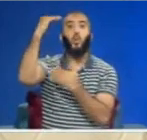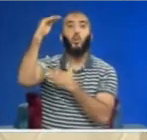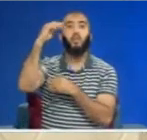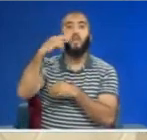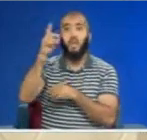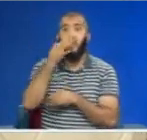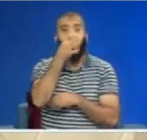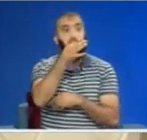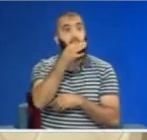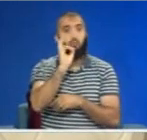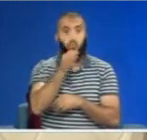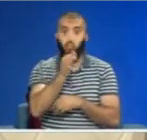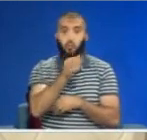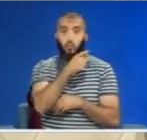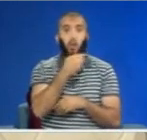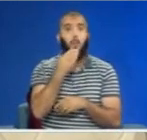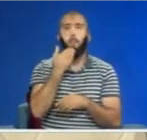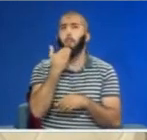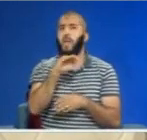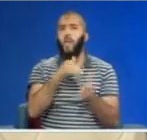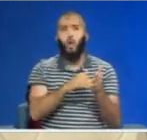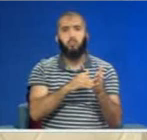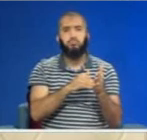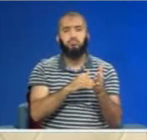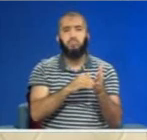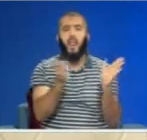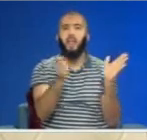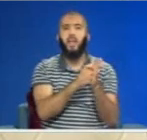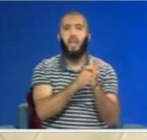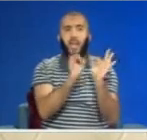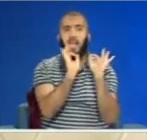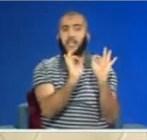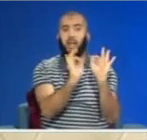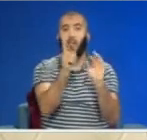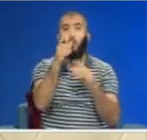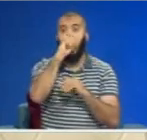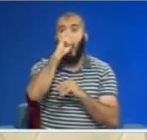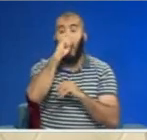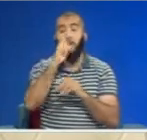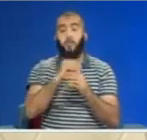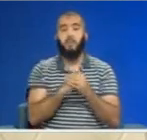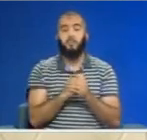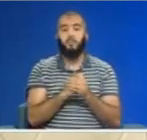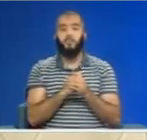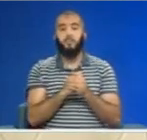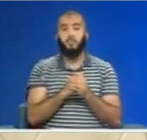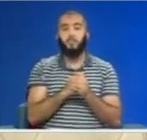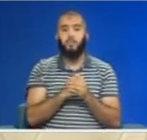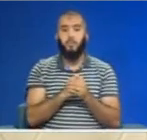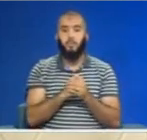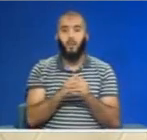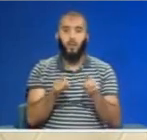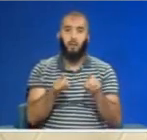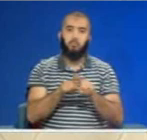الشهر، الحساب الهجري القمري، فهذا أدق. وقضية يعني